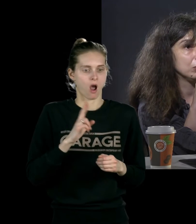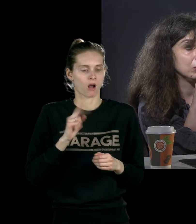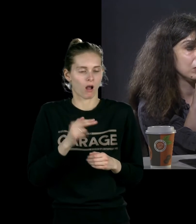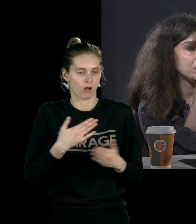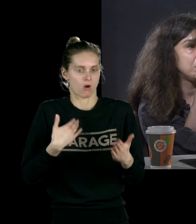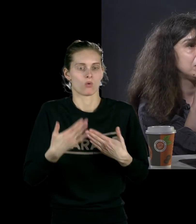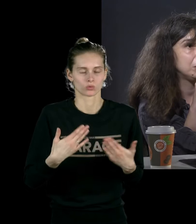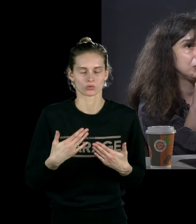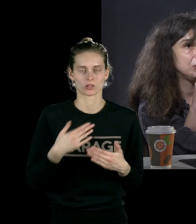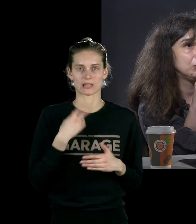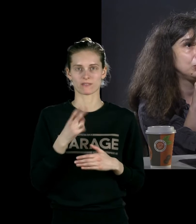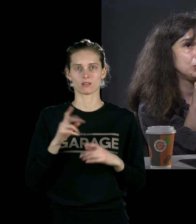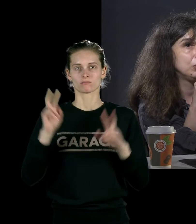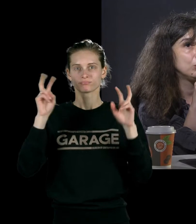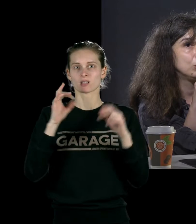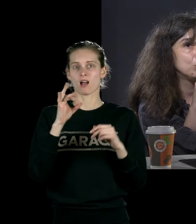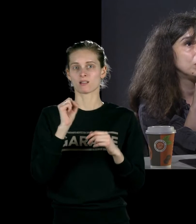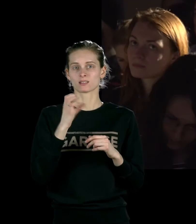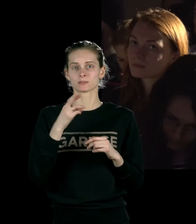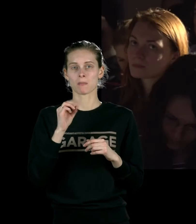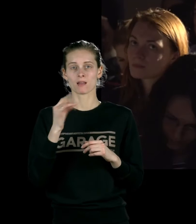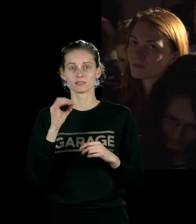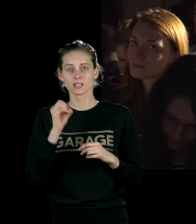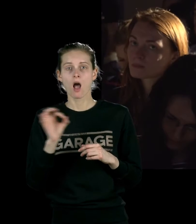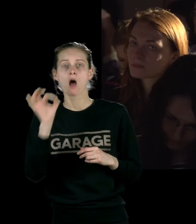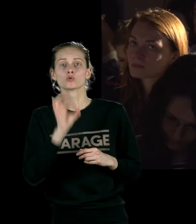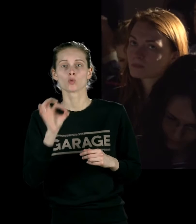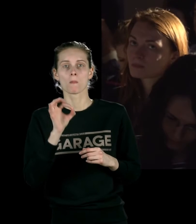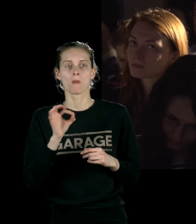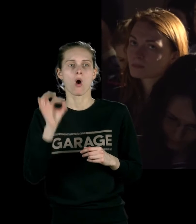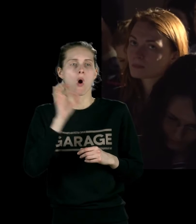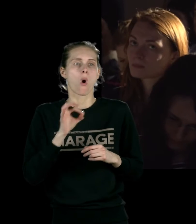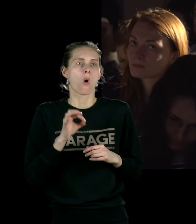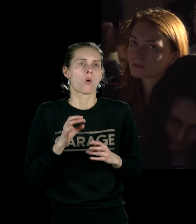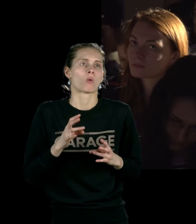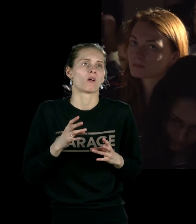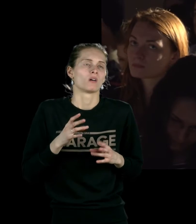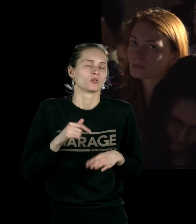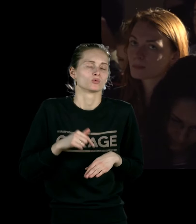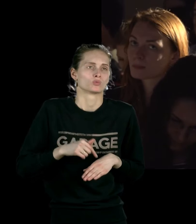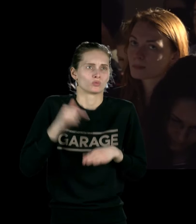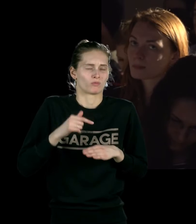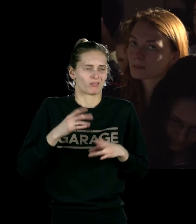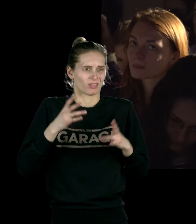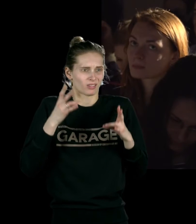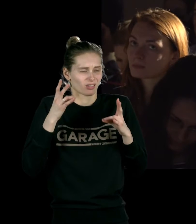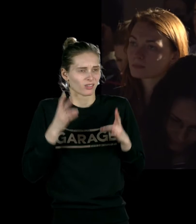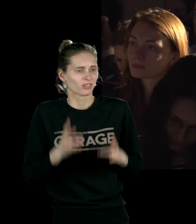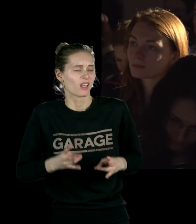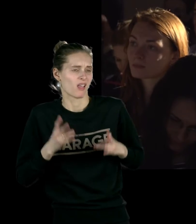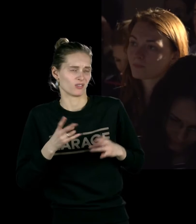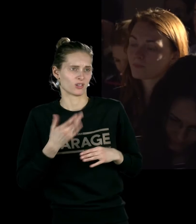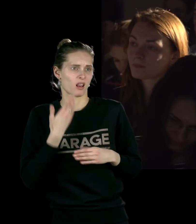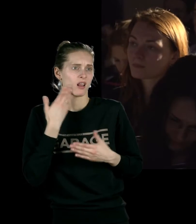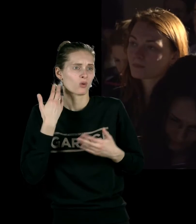сюжету «Распятие» — это прежде всего сюжет о хрупкости и о бредности человеческой плоти, человеческого тела, поэтому это одно из